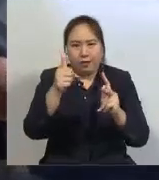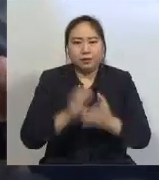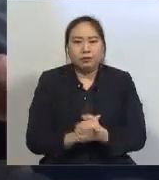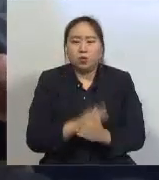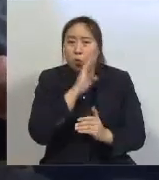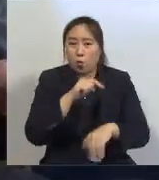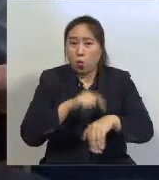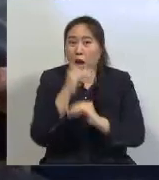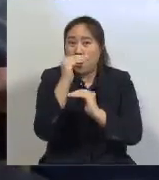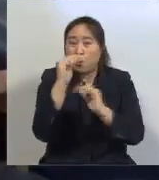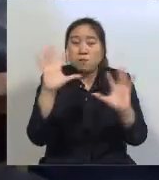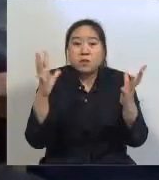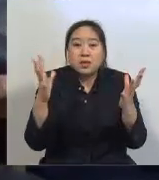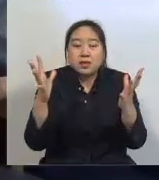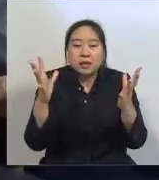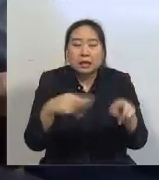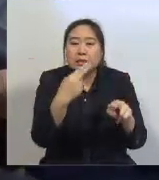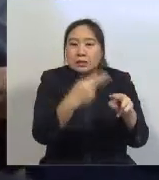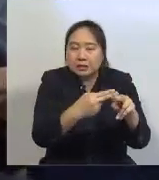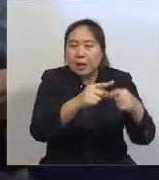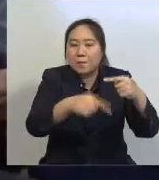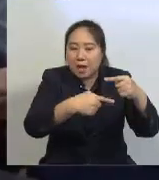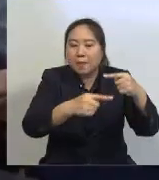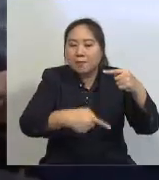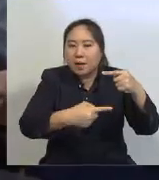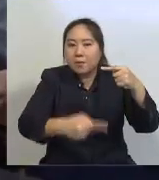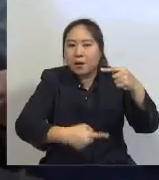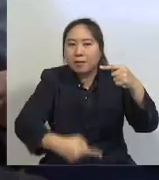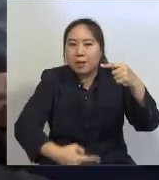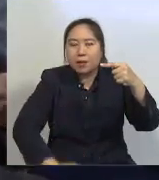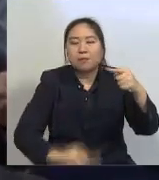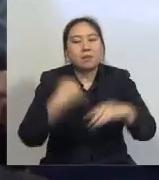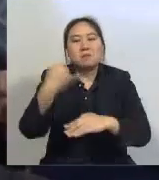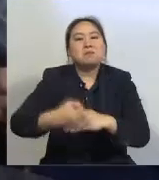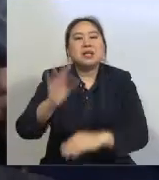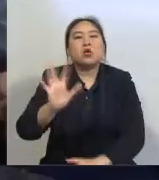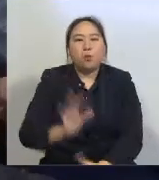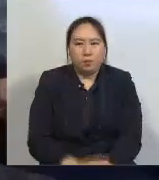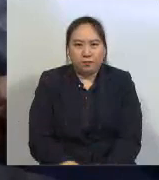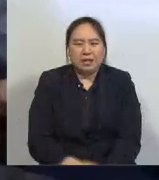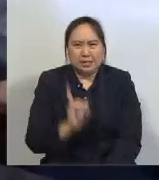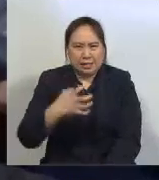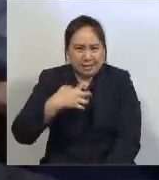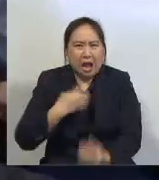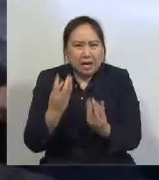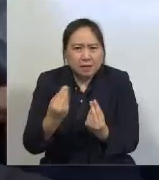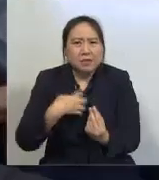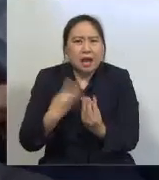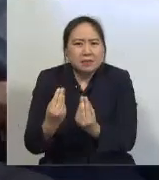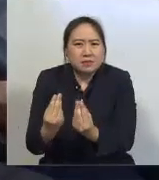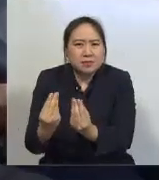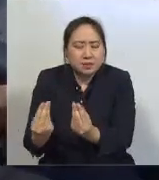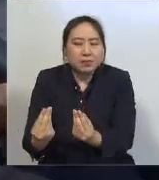ไม่กำหนดเวลาเขาจะส่งรายชื่อมาเรื่อยๆแล้วก็ไม่จบคือทำท่าว่าจะรีบพอเอาจริงๆผู้ที่รีบนั้